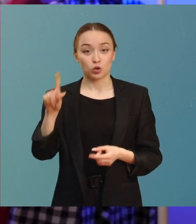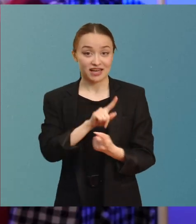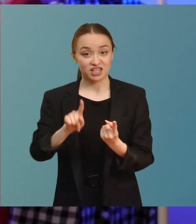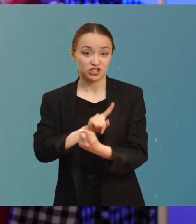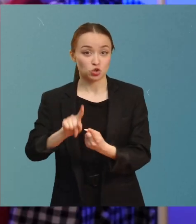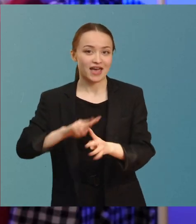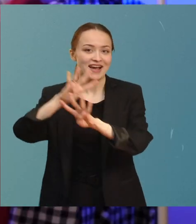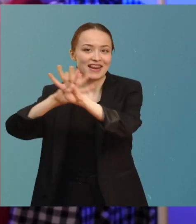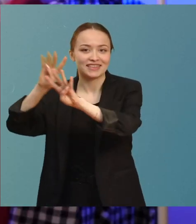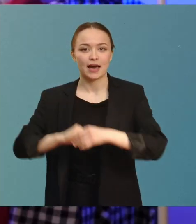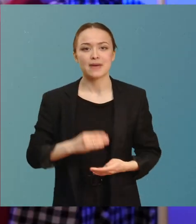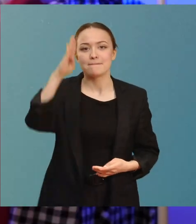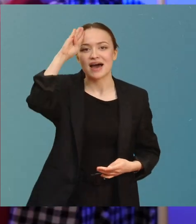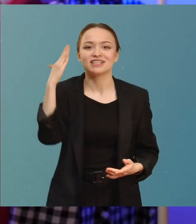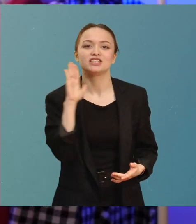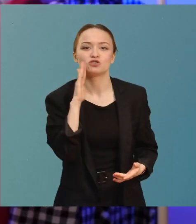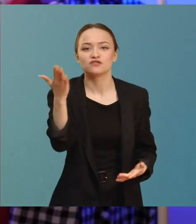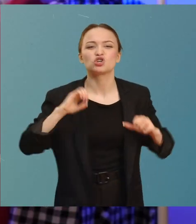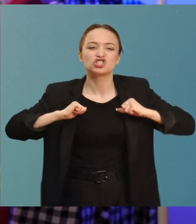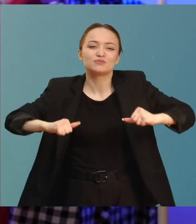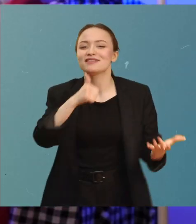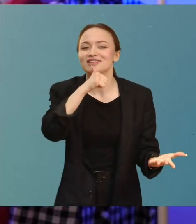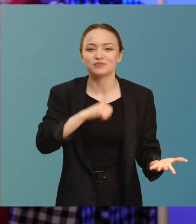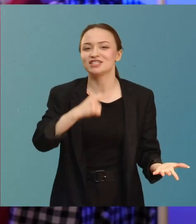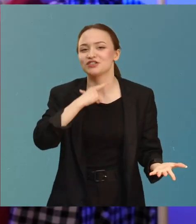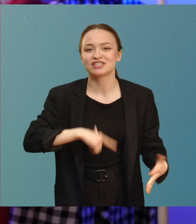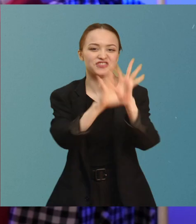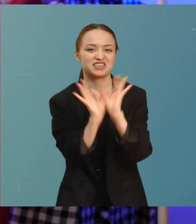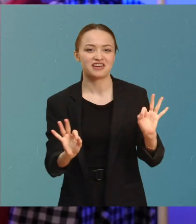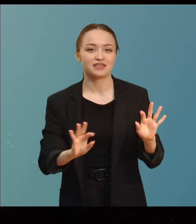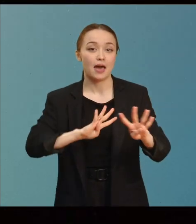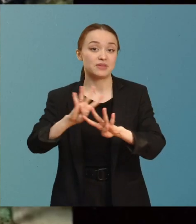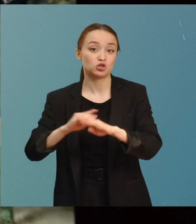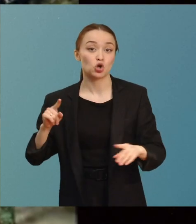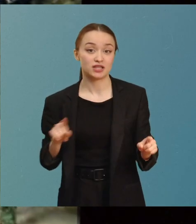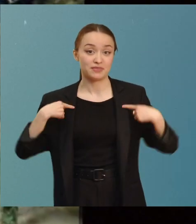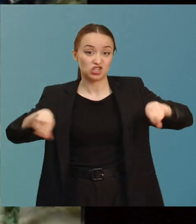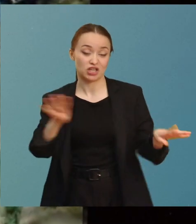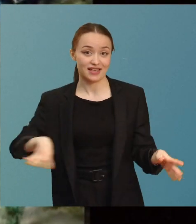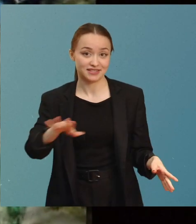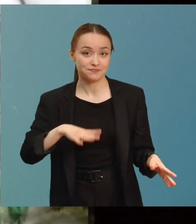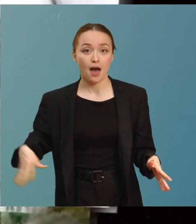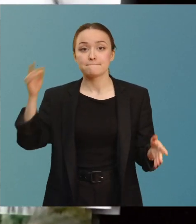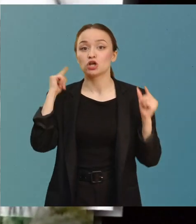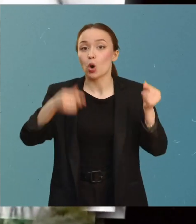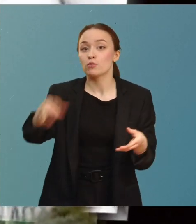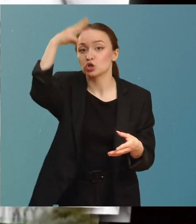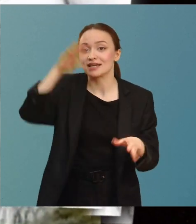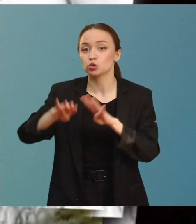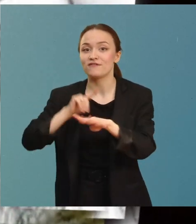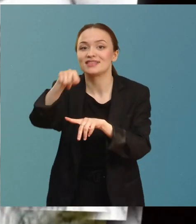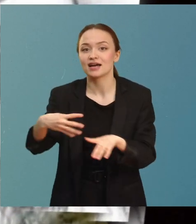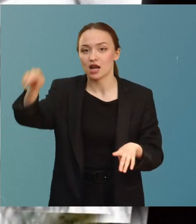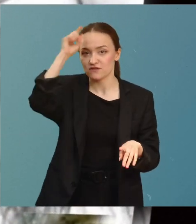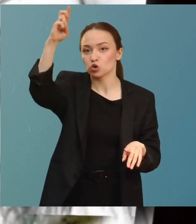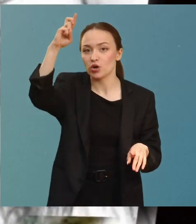Второй тренд этого сезона – клетка. Парни и девушки, вы можете смело экспериментировать в своих нарядах. Принт пришел к нам из Шотландии. Потом моду на клетку